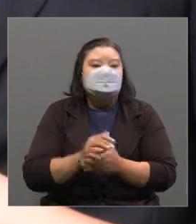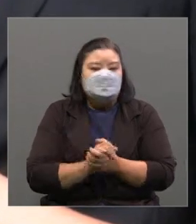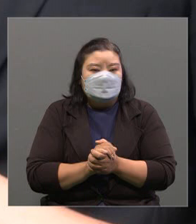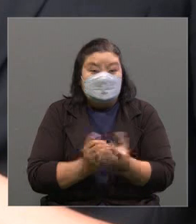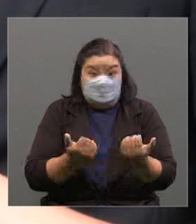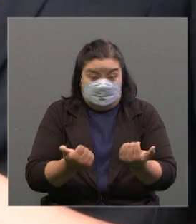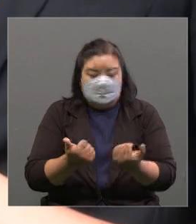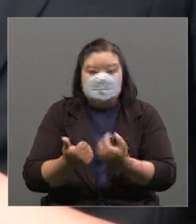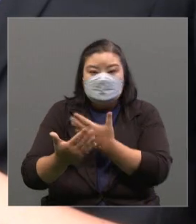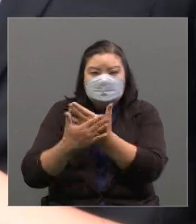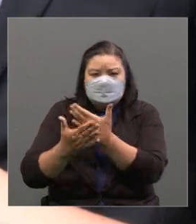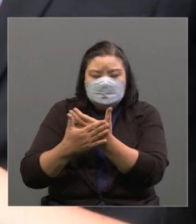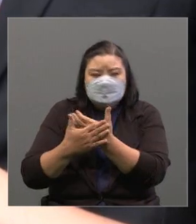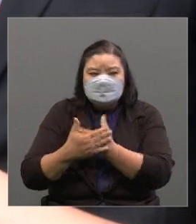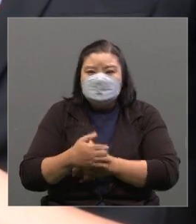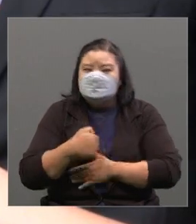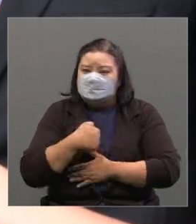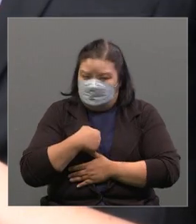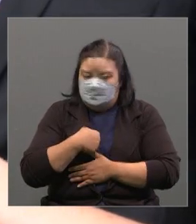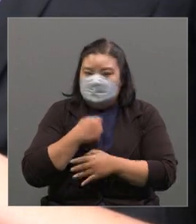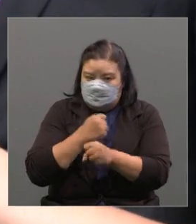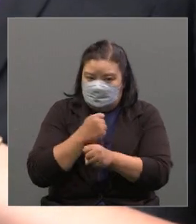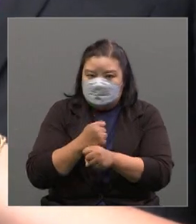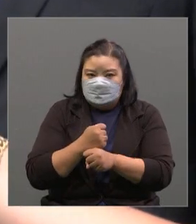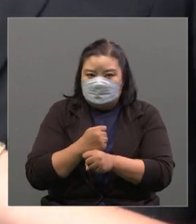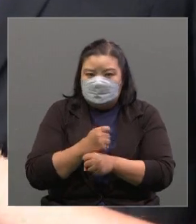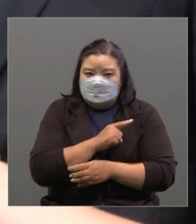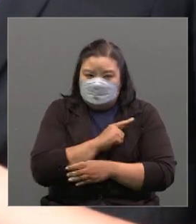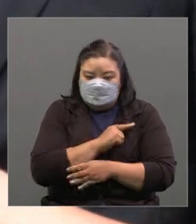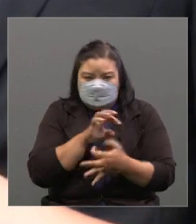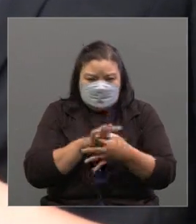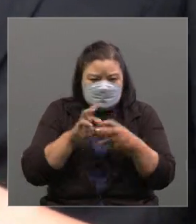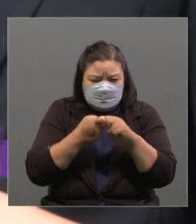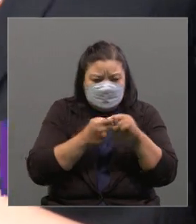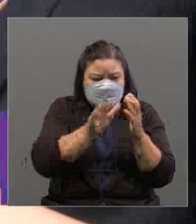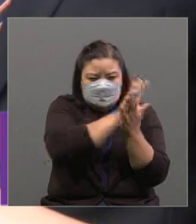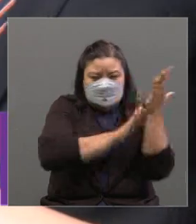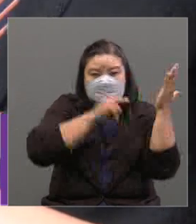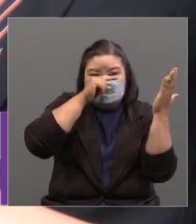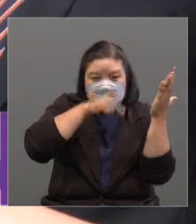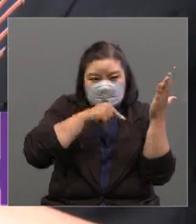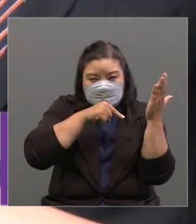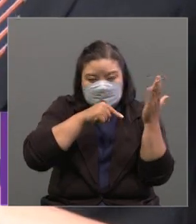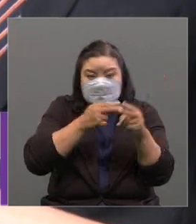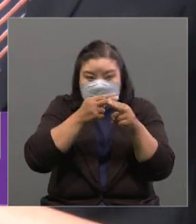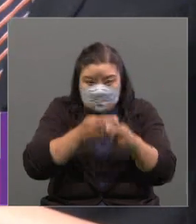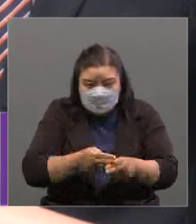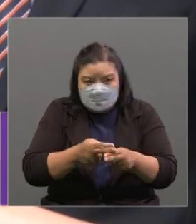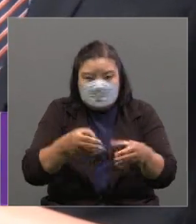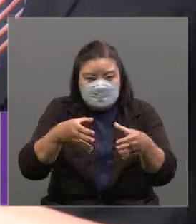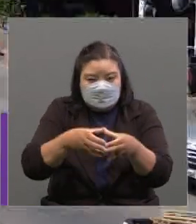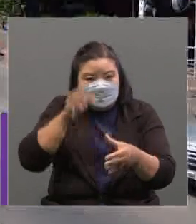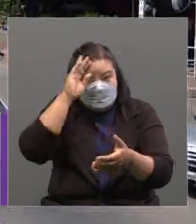านก็ได้ย้ำมาเลยว่าการตรวจสอบในส่วนของเจรตำรวจจะดูภาพรวมของทั้งประเทศมุ่งเน้นตำรวจสังกัดภูธรและหน่ว